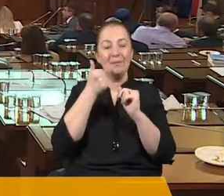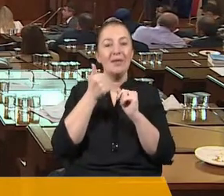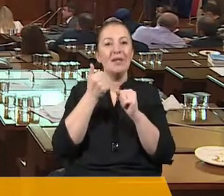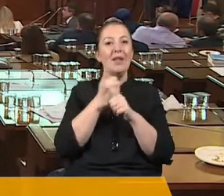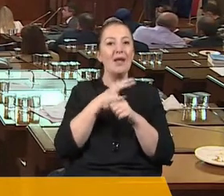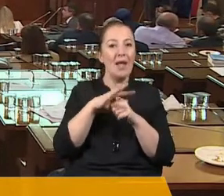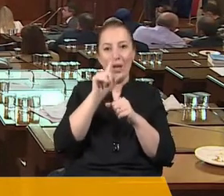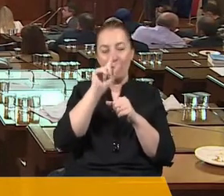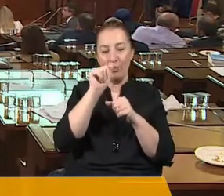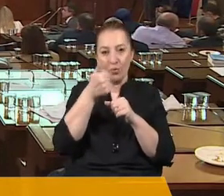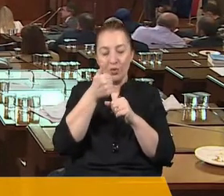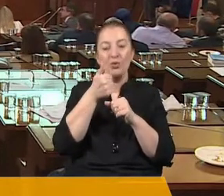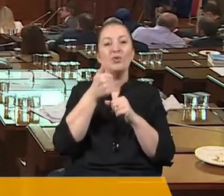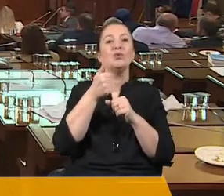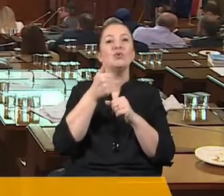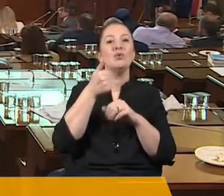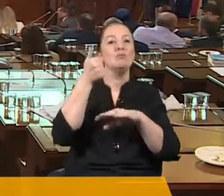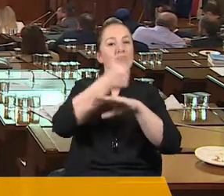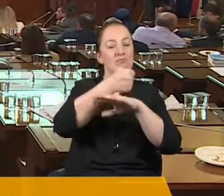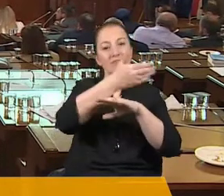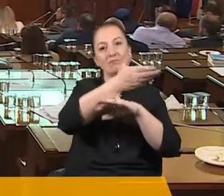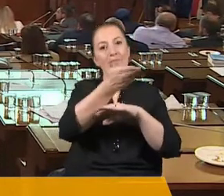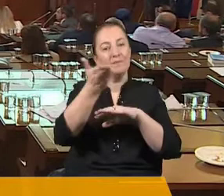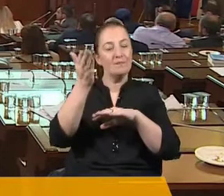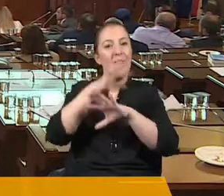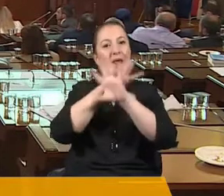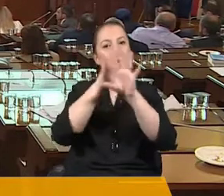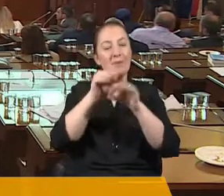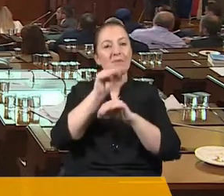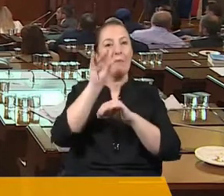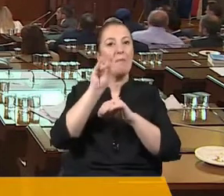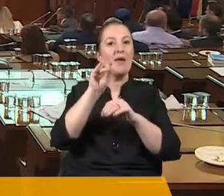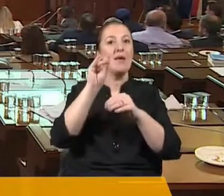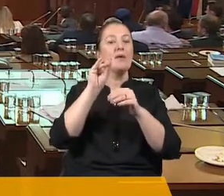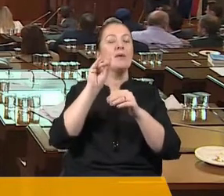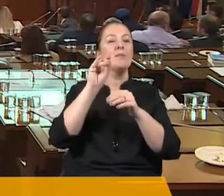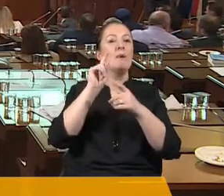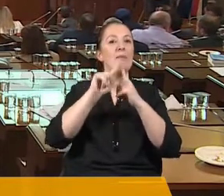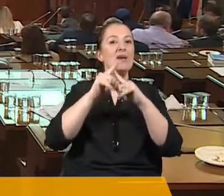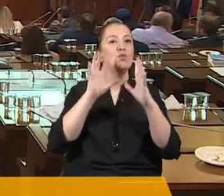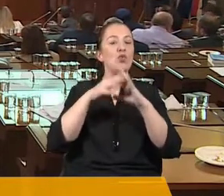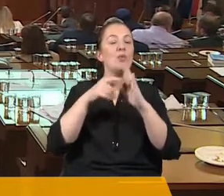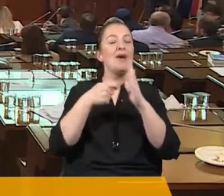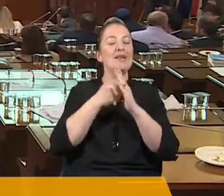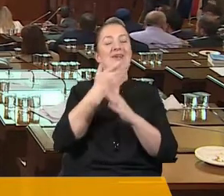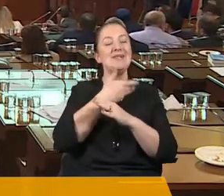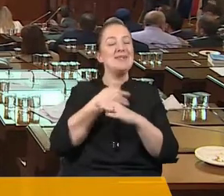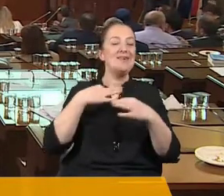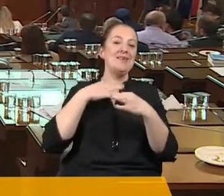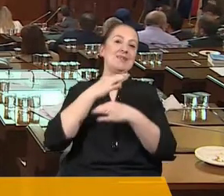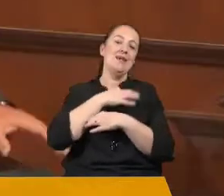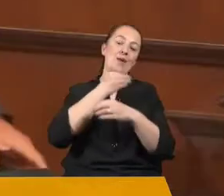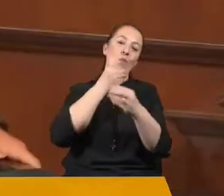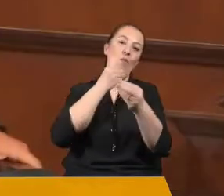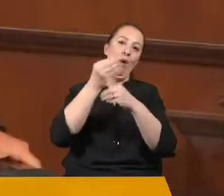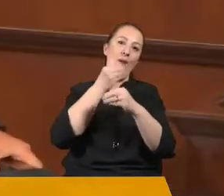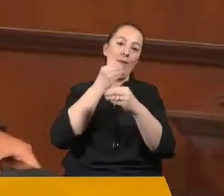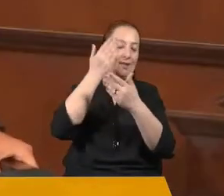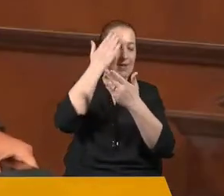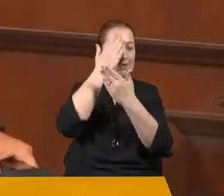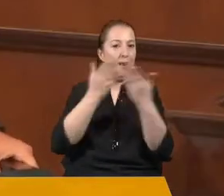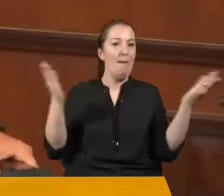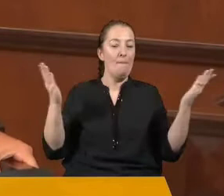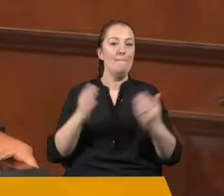bürokratları, hepinizi Milliyetçi Hareket Partisi grubu adına sevgi, saygı ve muhabbetlerimle